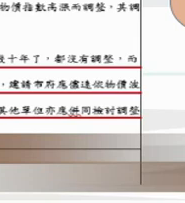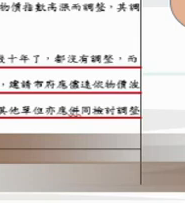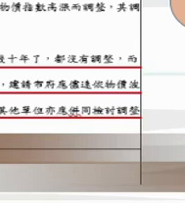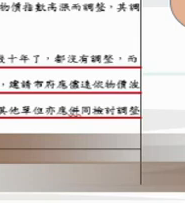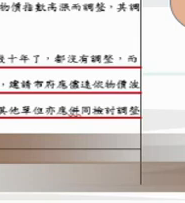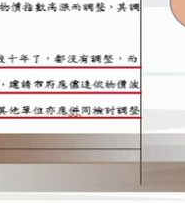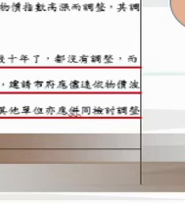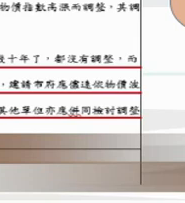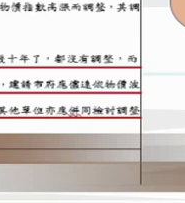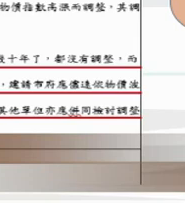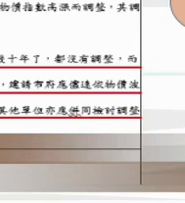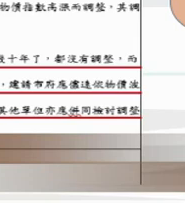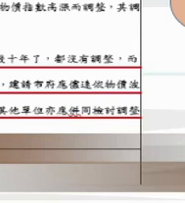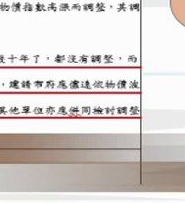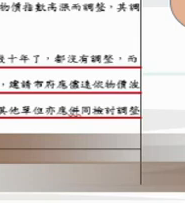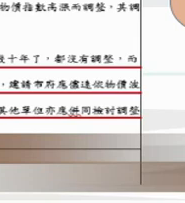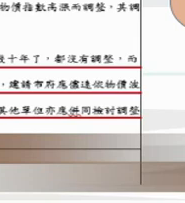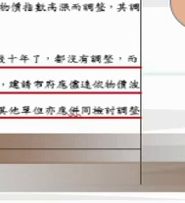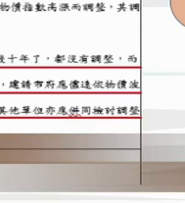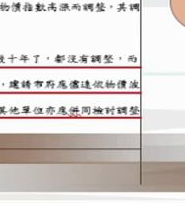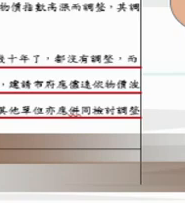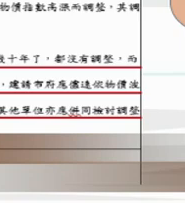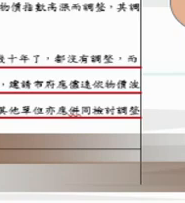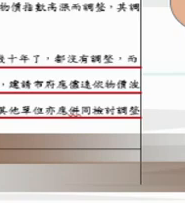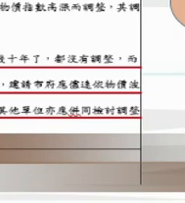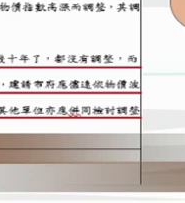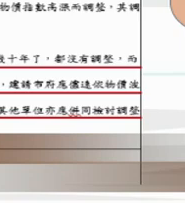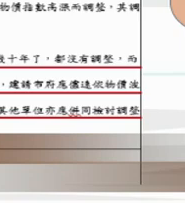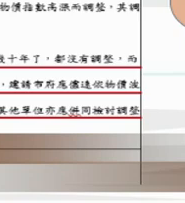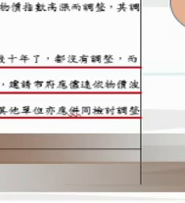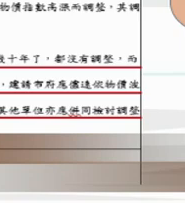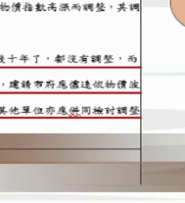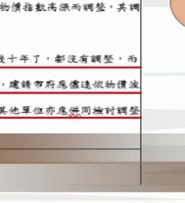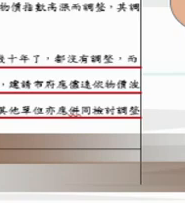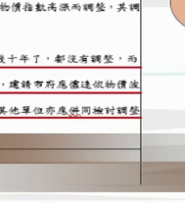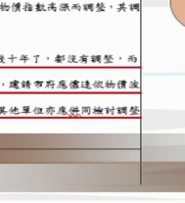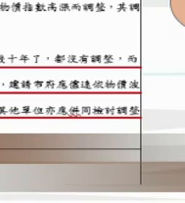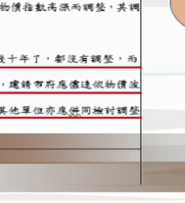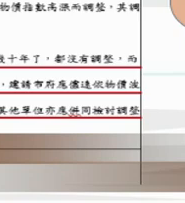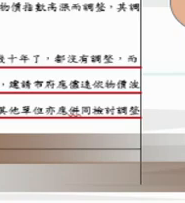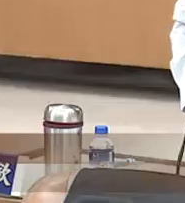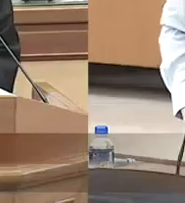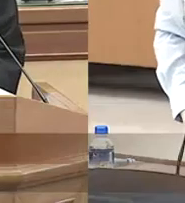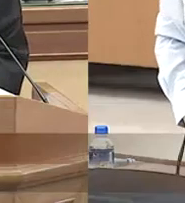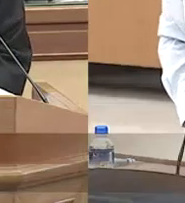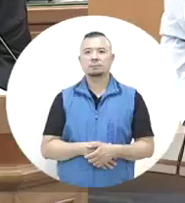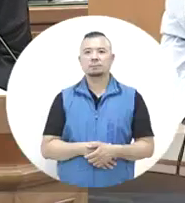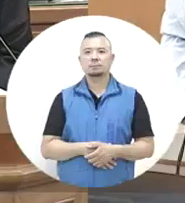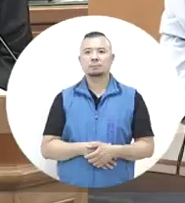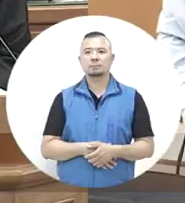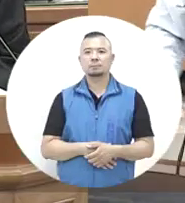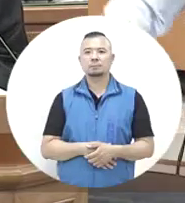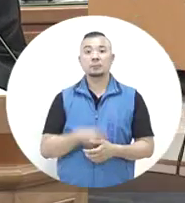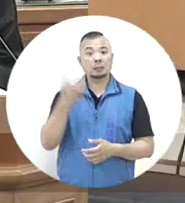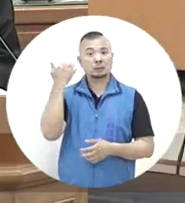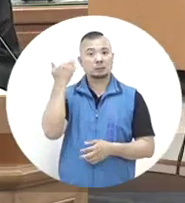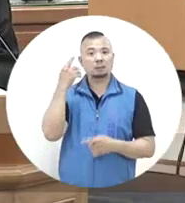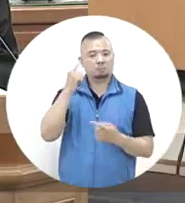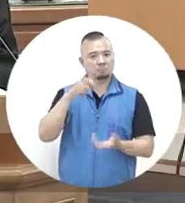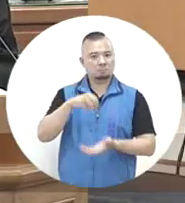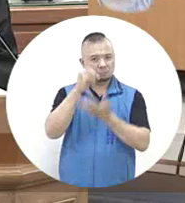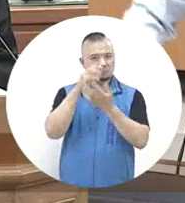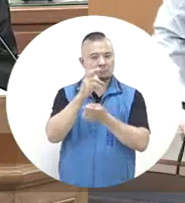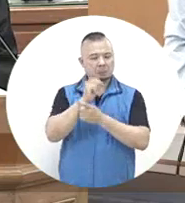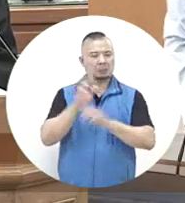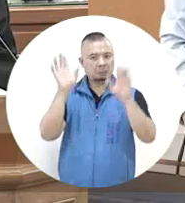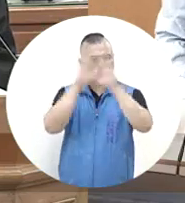市长齁有说，诶，这个的确议员讲的有道理齁，要来提高这个夜点费齁，因为这个物价，我